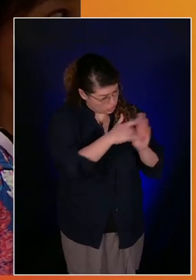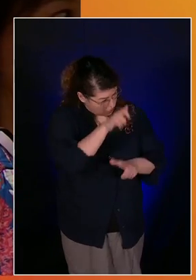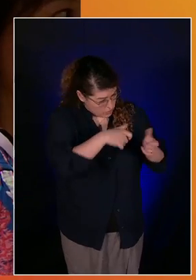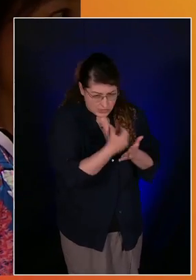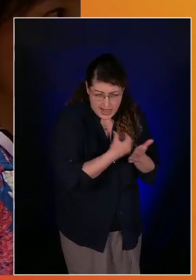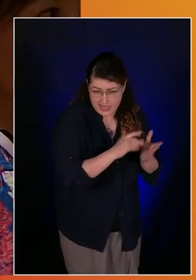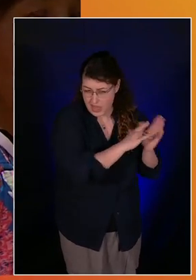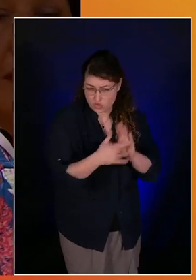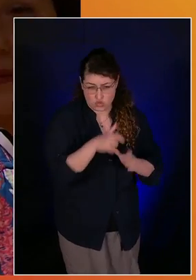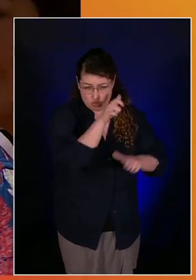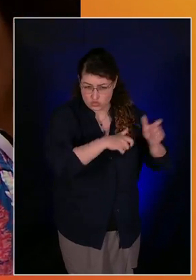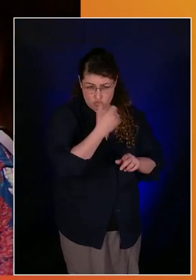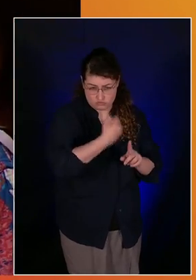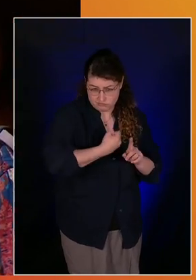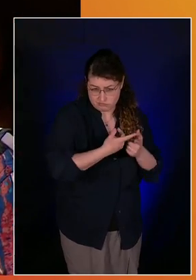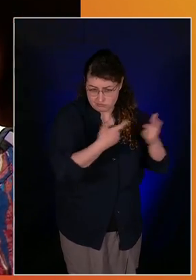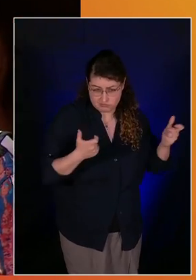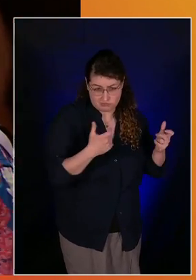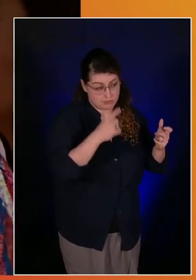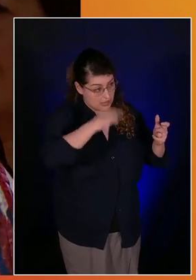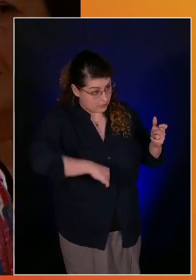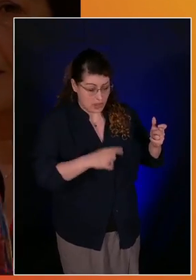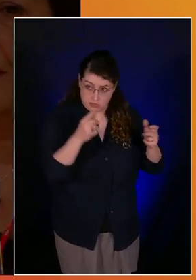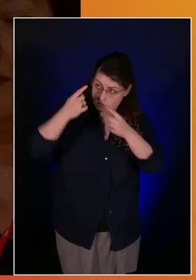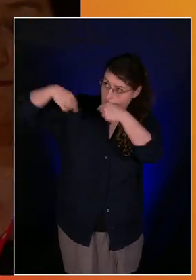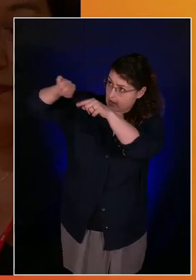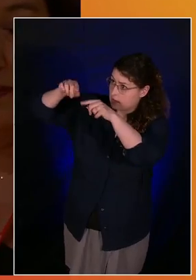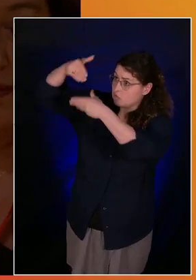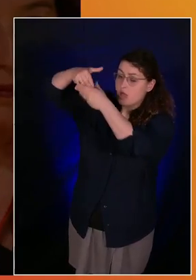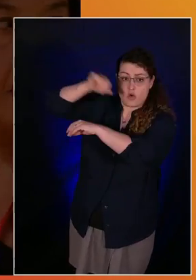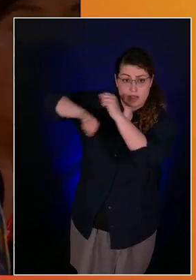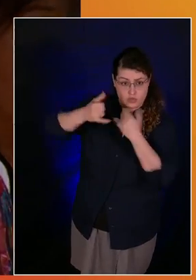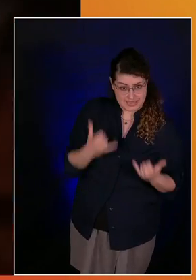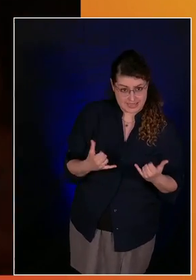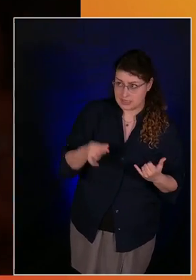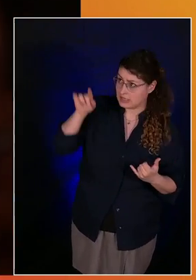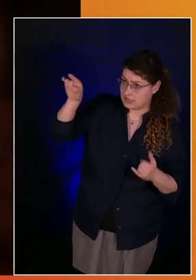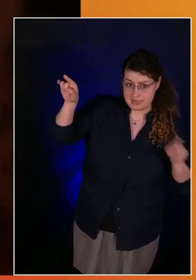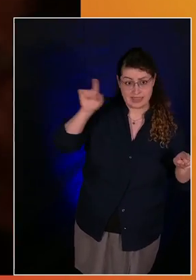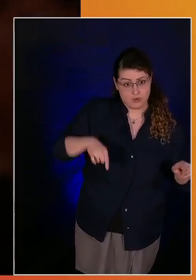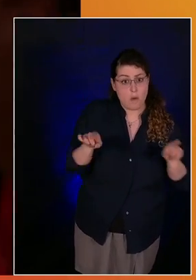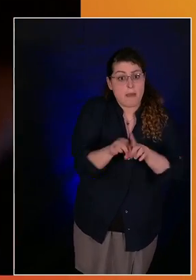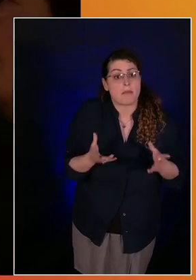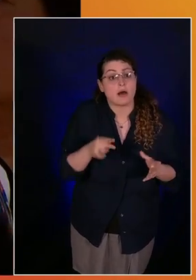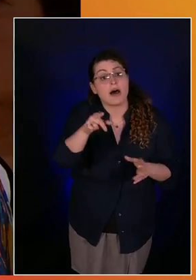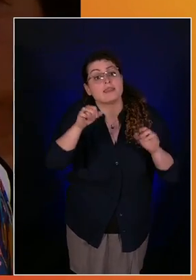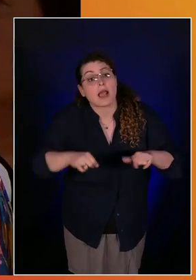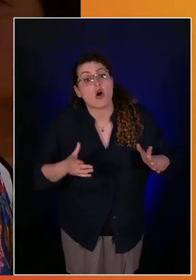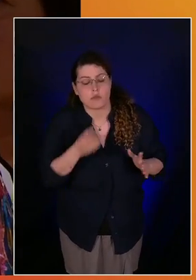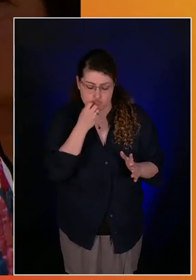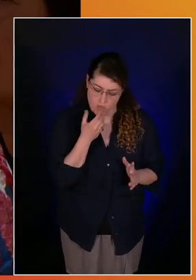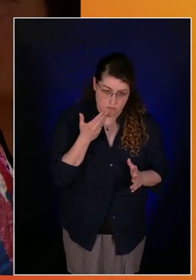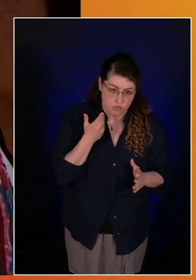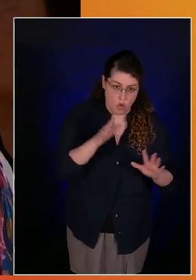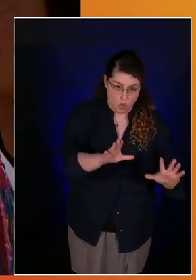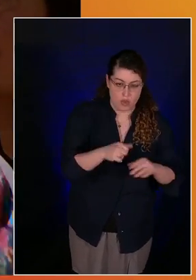doivent pouvoir s'attendre à le trouver au plus haut niveau de notre organisation on est d'accord si nous sommes d'accord tant mieux nous avons besoin d'une CGT